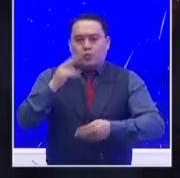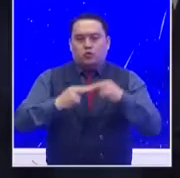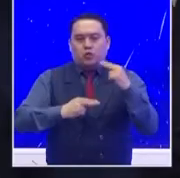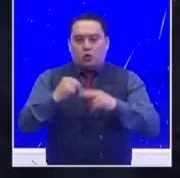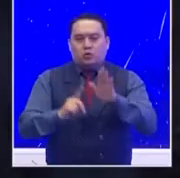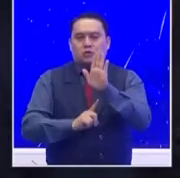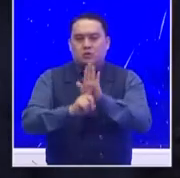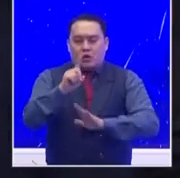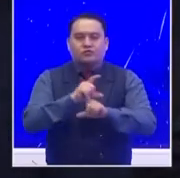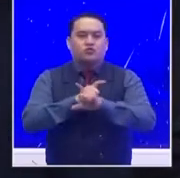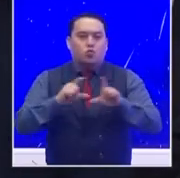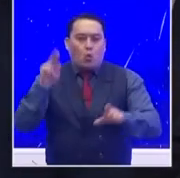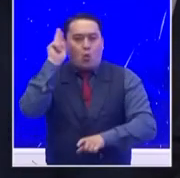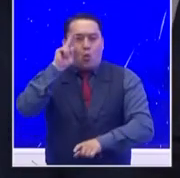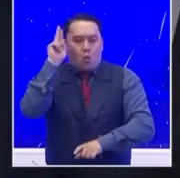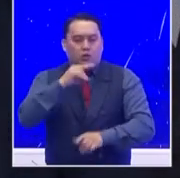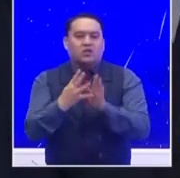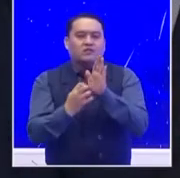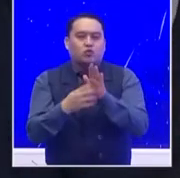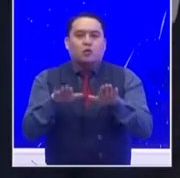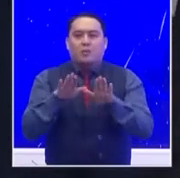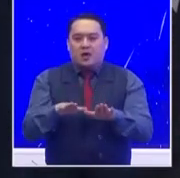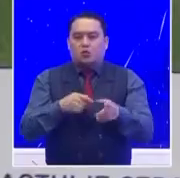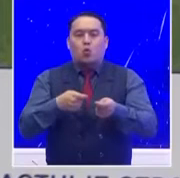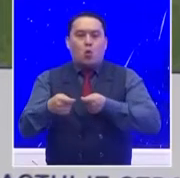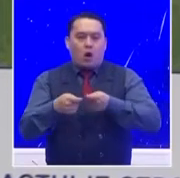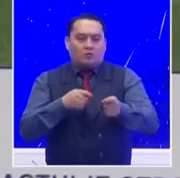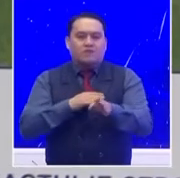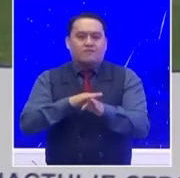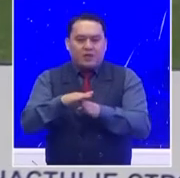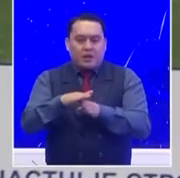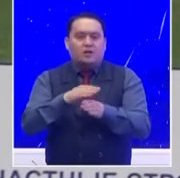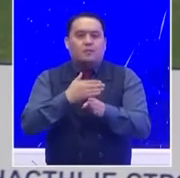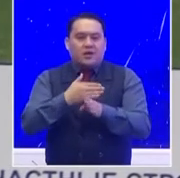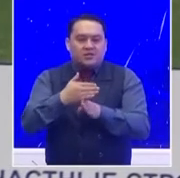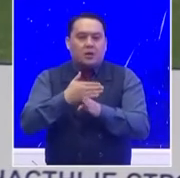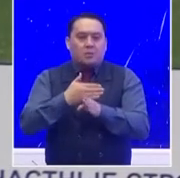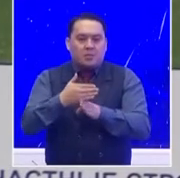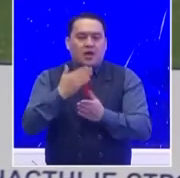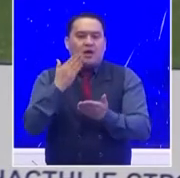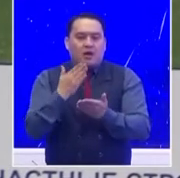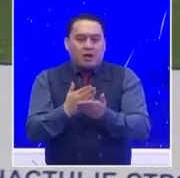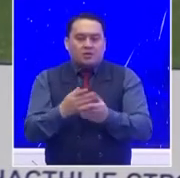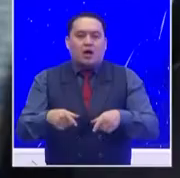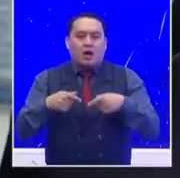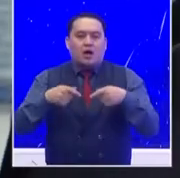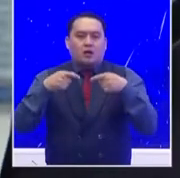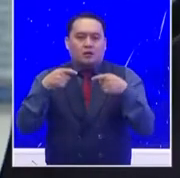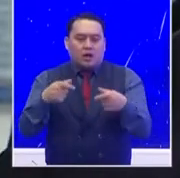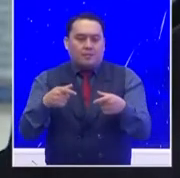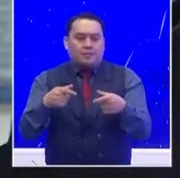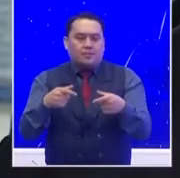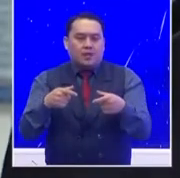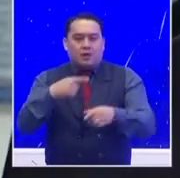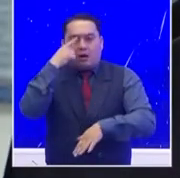начнется строительство школы на 900 мест работу руководства города осуществить это однако в действиях отсутствует комплексный подход отметил глава же тусу